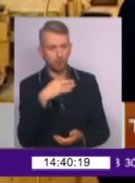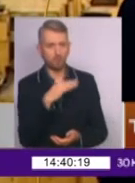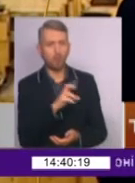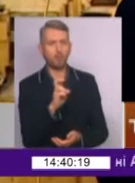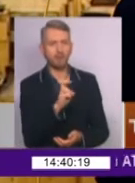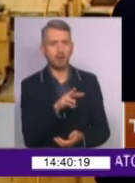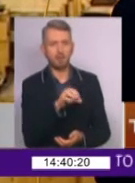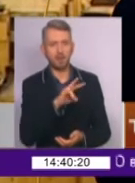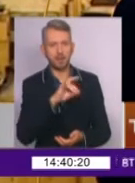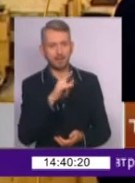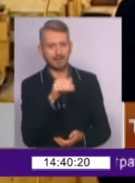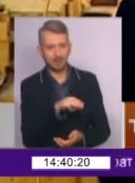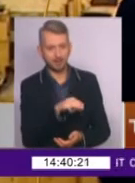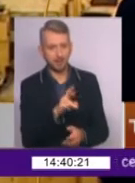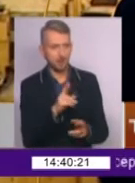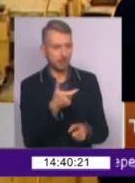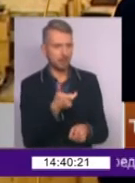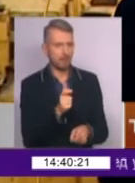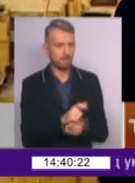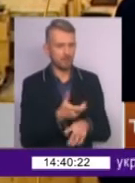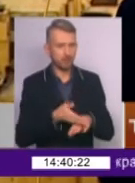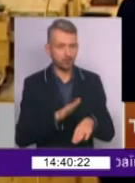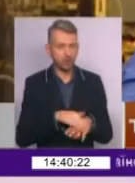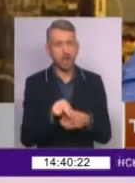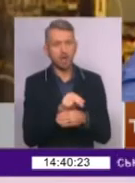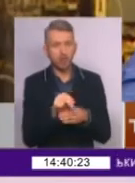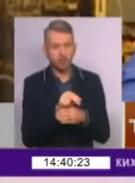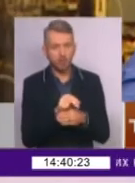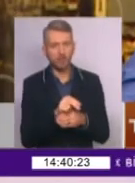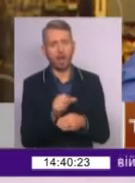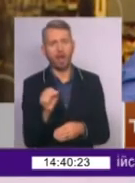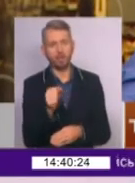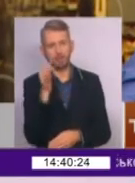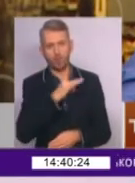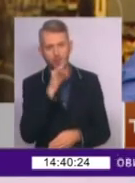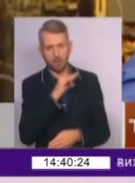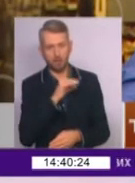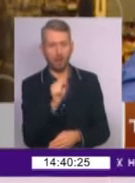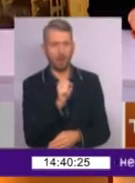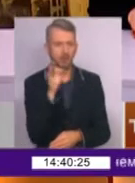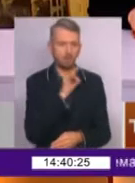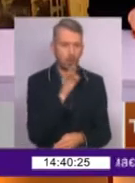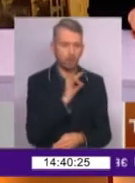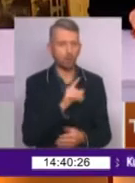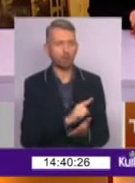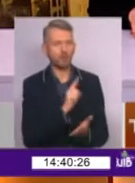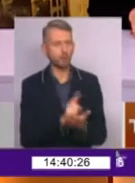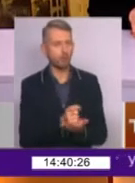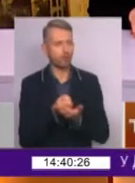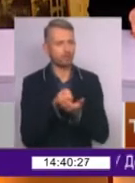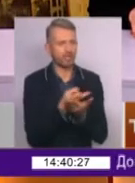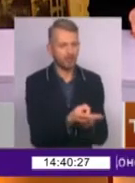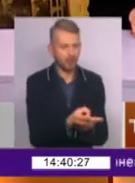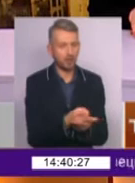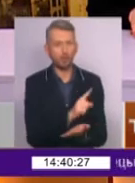бактеріальний менінгіт, так як найбільш важку, лікуються антибіотиками. Лікуються антибіотиками, обов'язкова госпіталізація, обов'язково